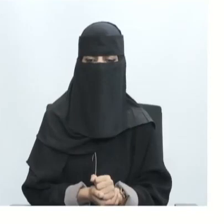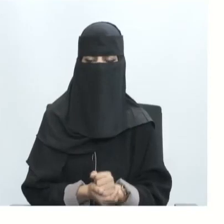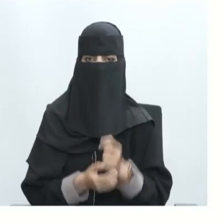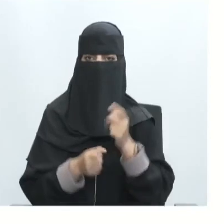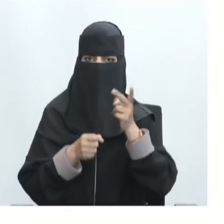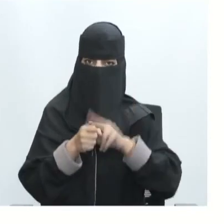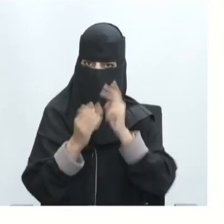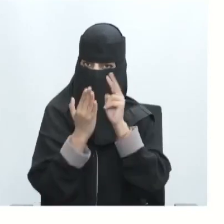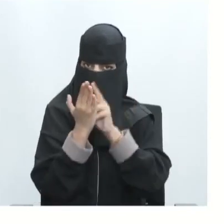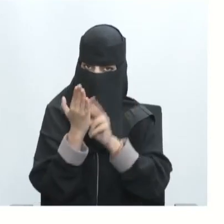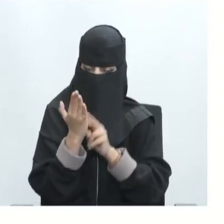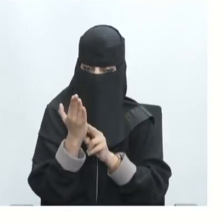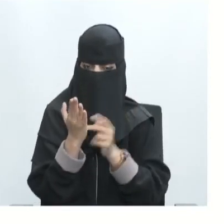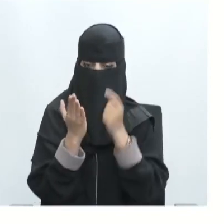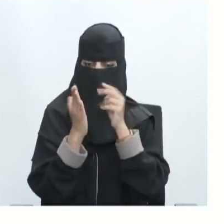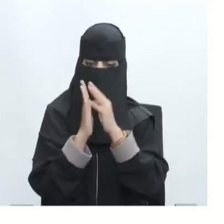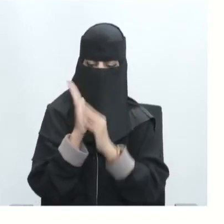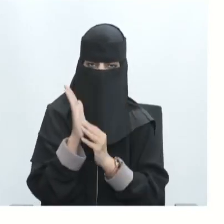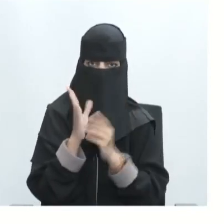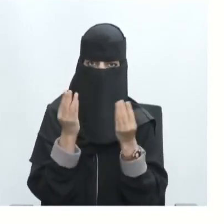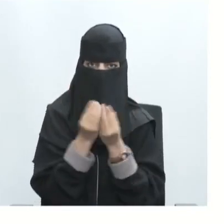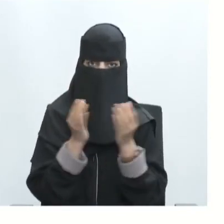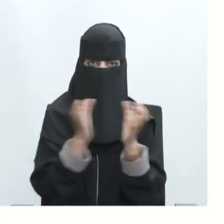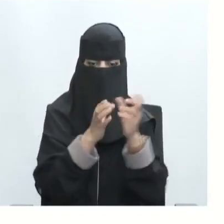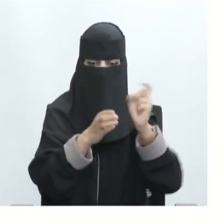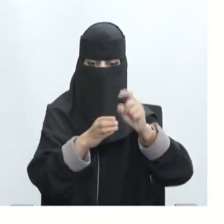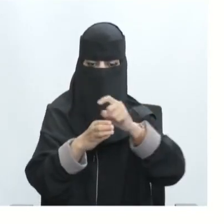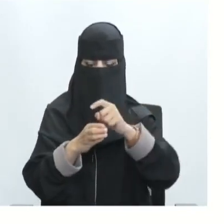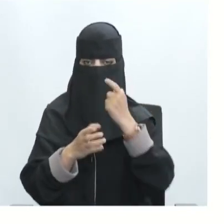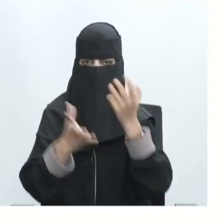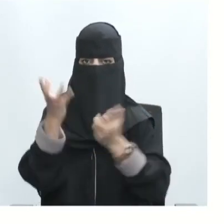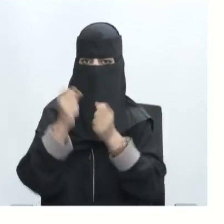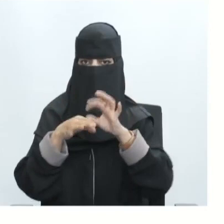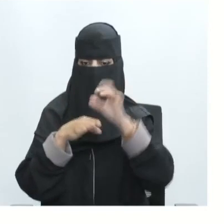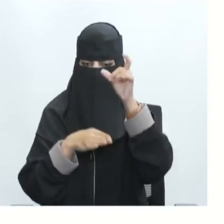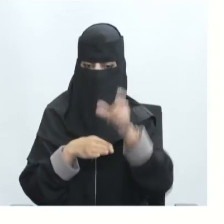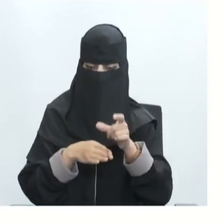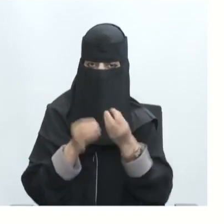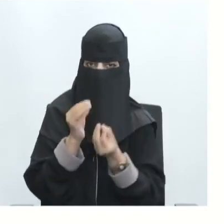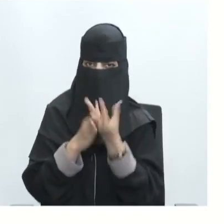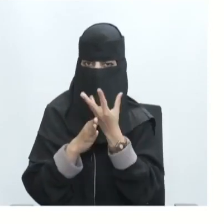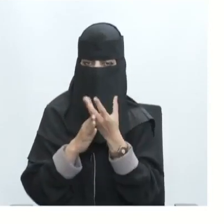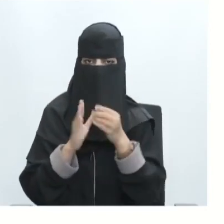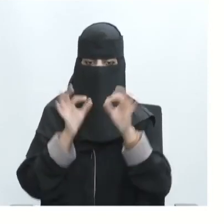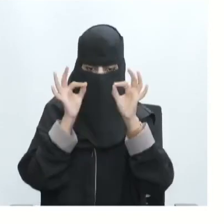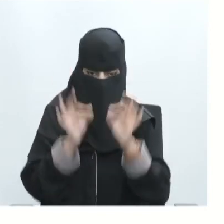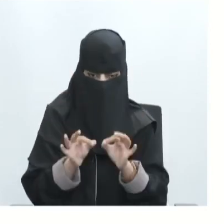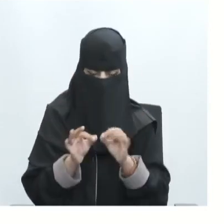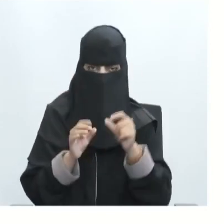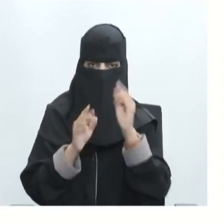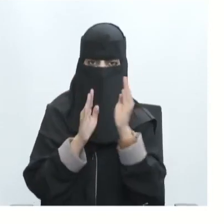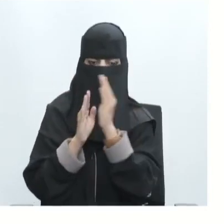قراءه النص بتمعن وحدد مع مجموعي حاجه الانسان الى انشاء منطق ومناهج في